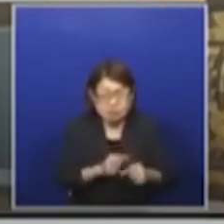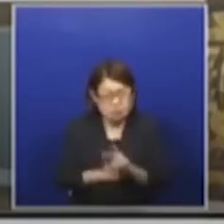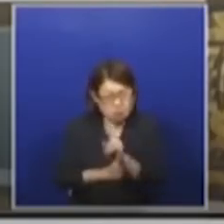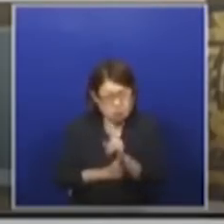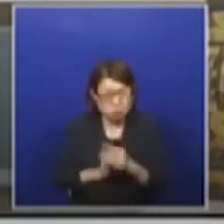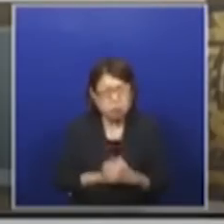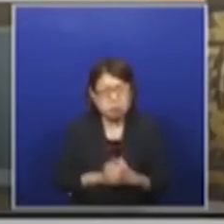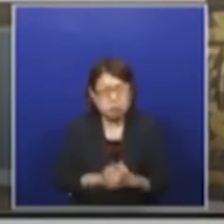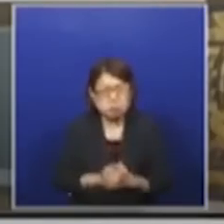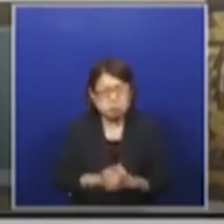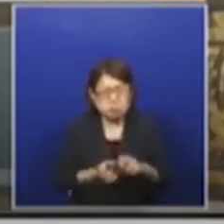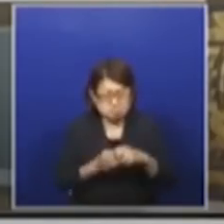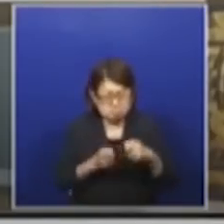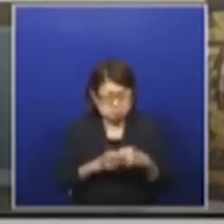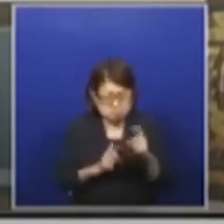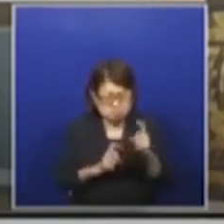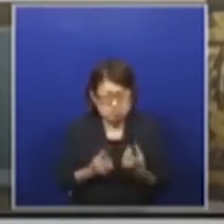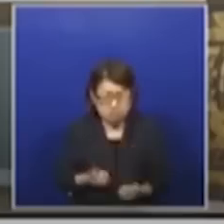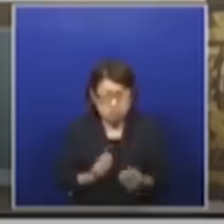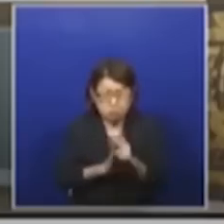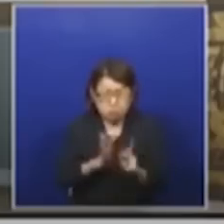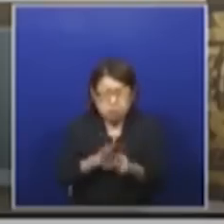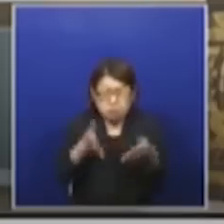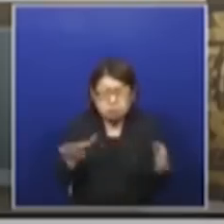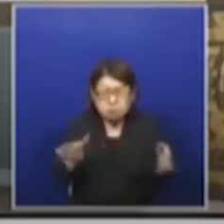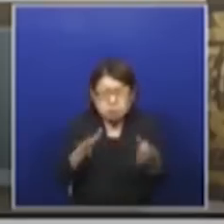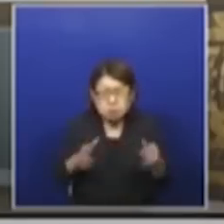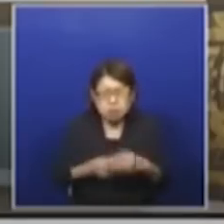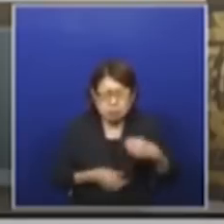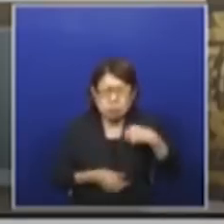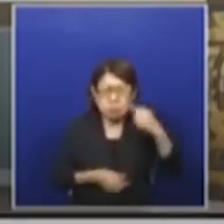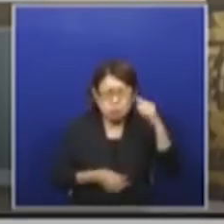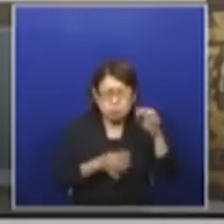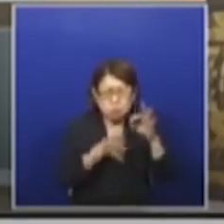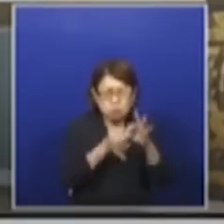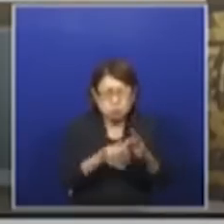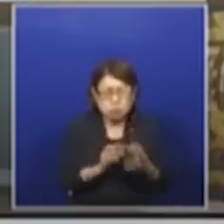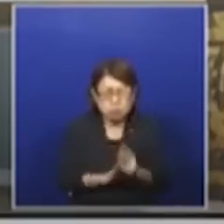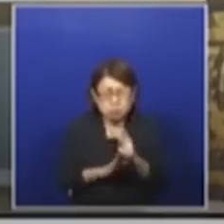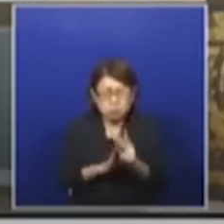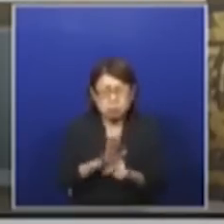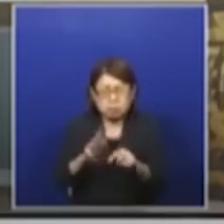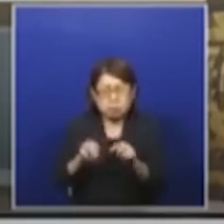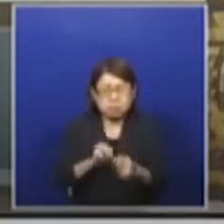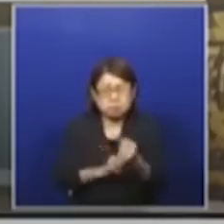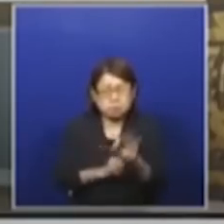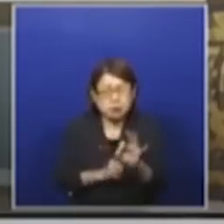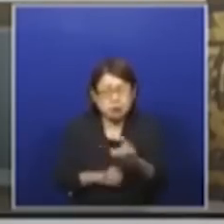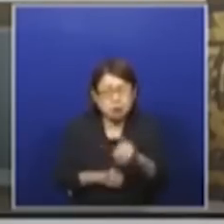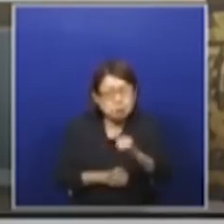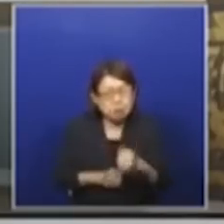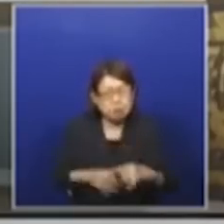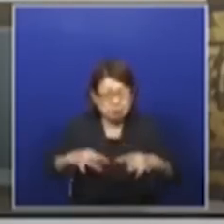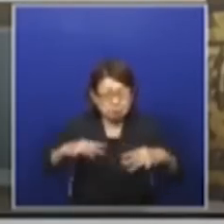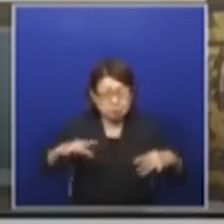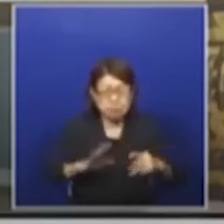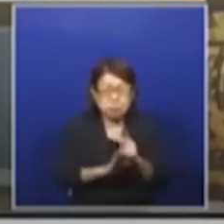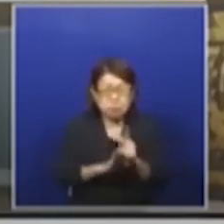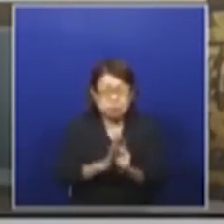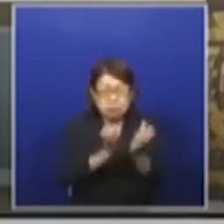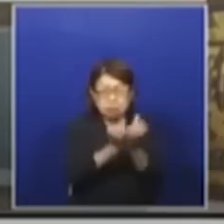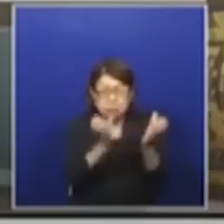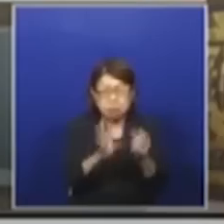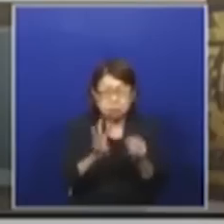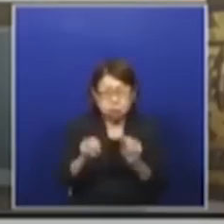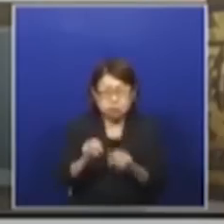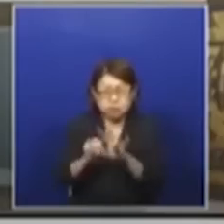การที่กฎหมายเขียนให้อำนาจล้นฟ้าแบบนี้น่าเป็นห่วงครับและกฎหมายมาตรานี้อาจจะขัดกับรัฐธรรมนูญมาตรา77วรรค3